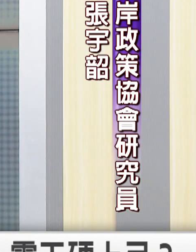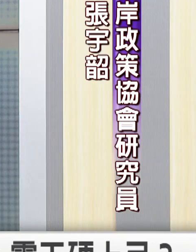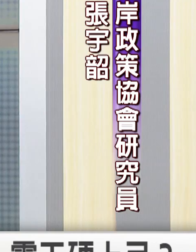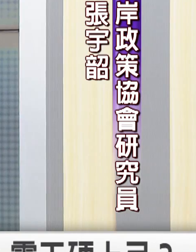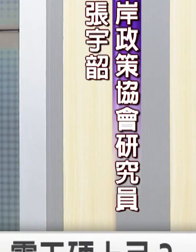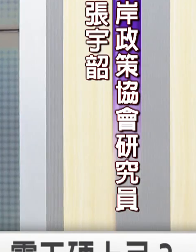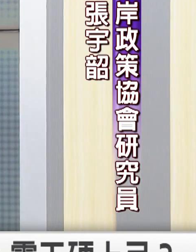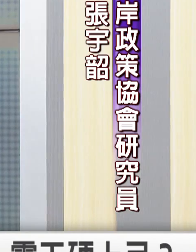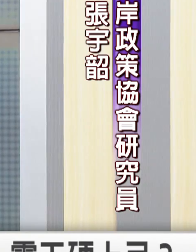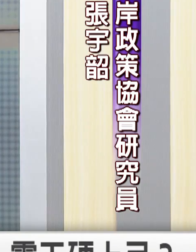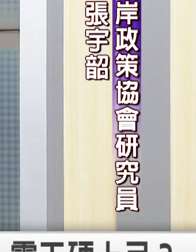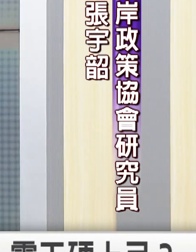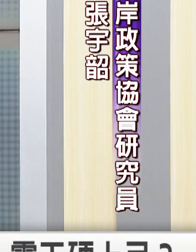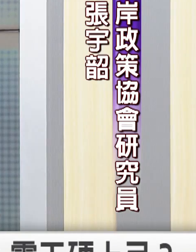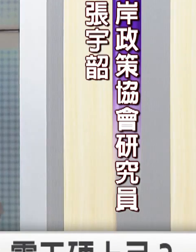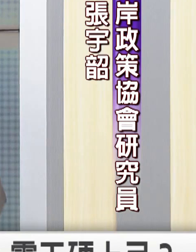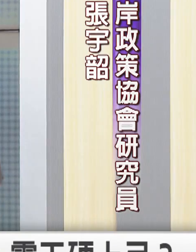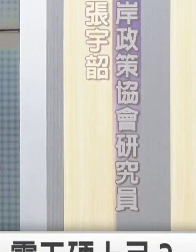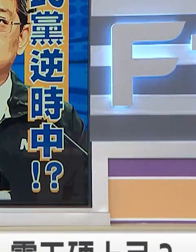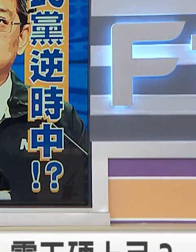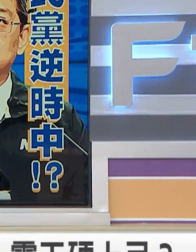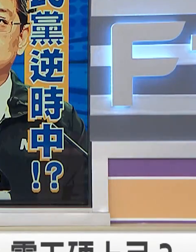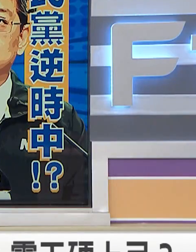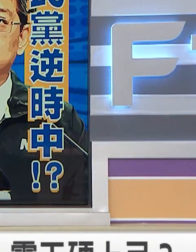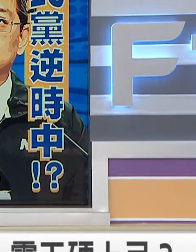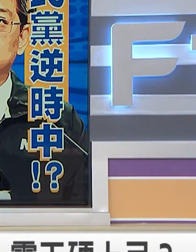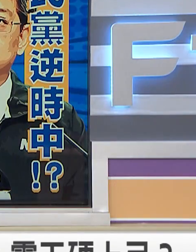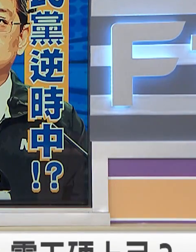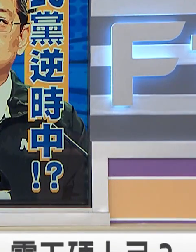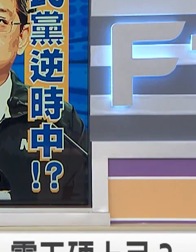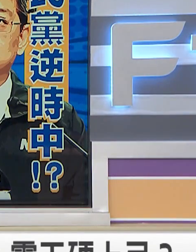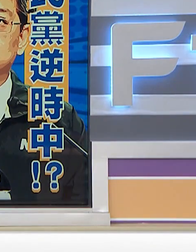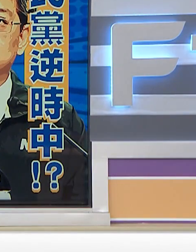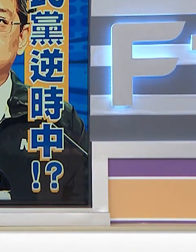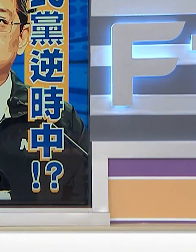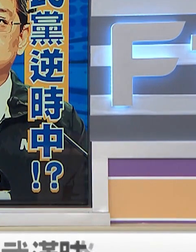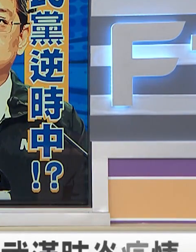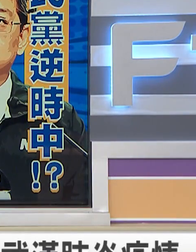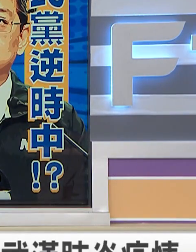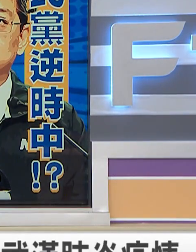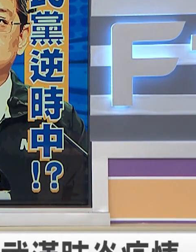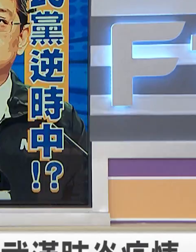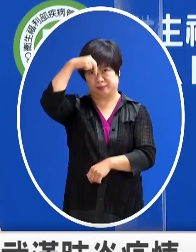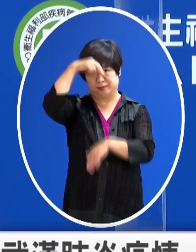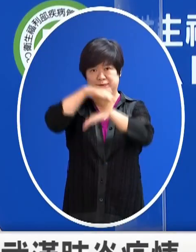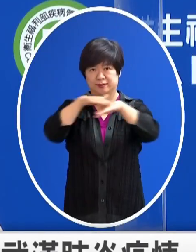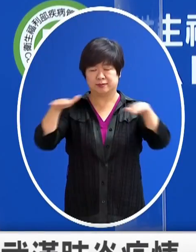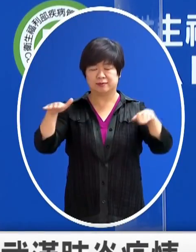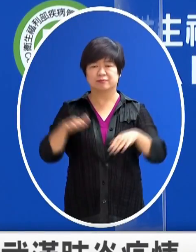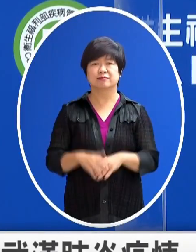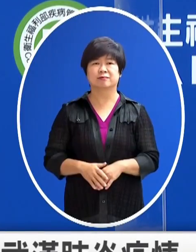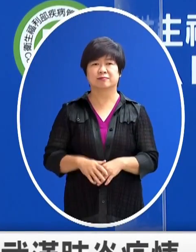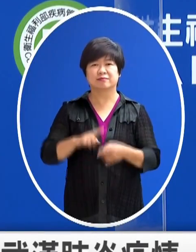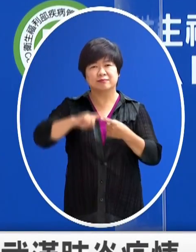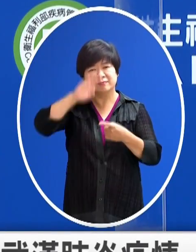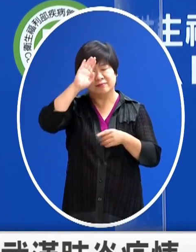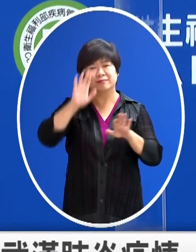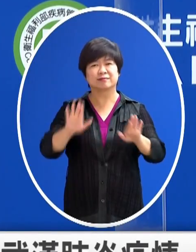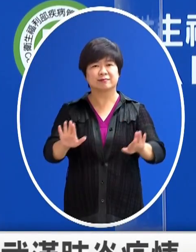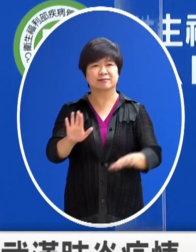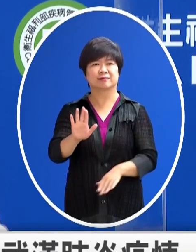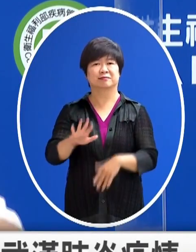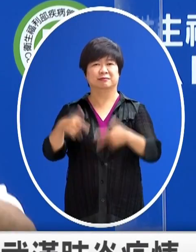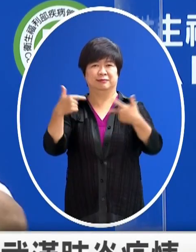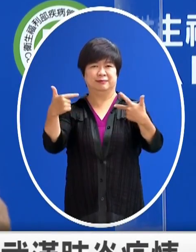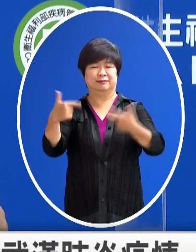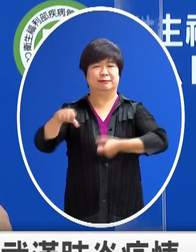有5个民众。 好，等一下，因为现在陈时中记者， 好， 先来听听他的记者会。 抱歉，好让大家礼拜六又